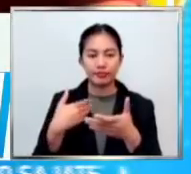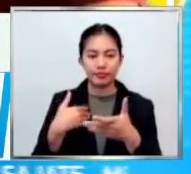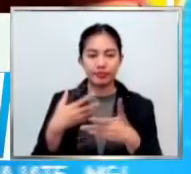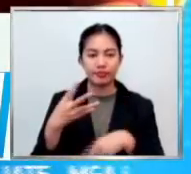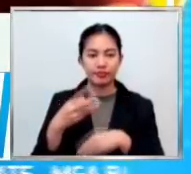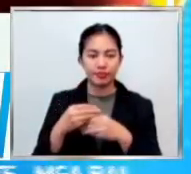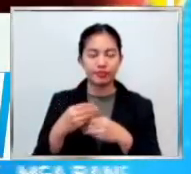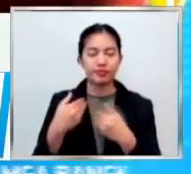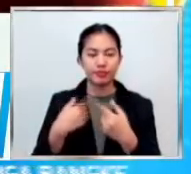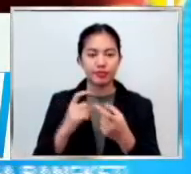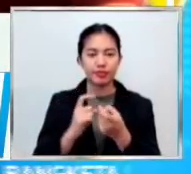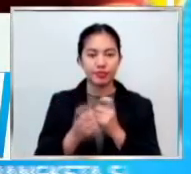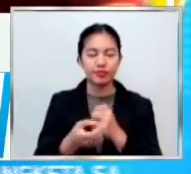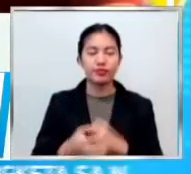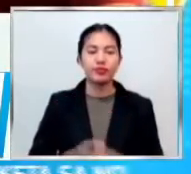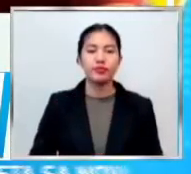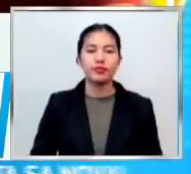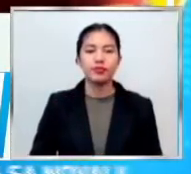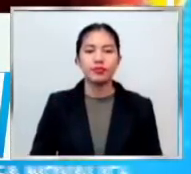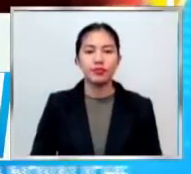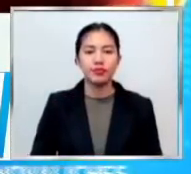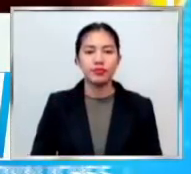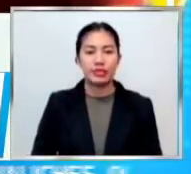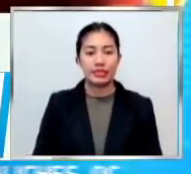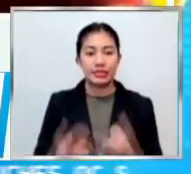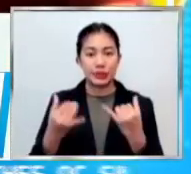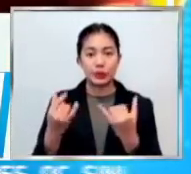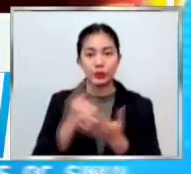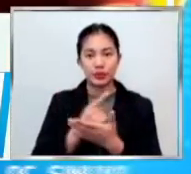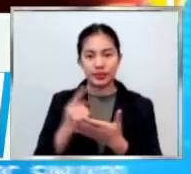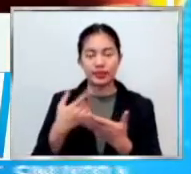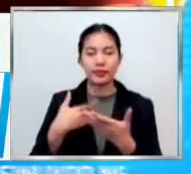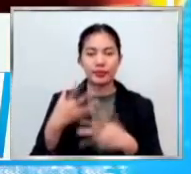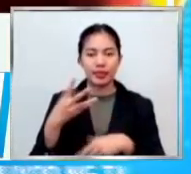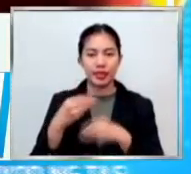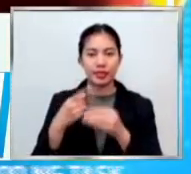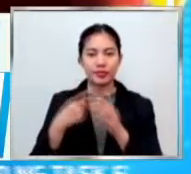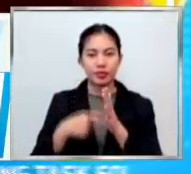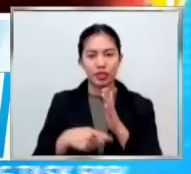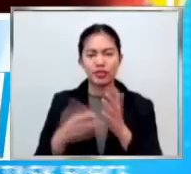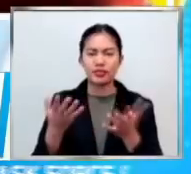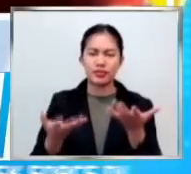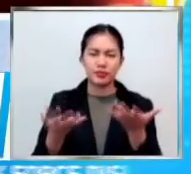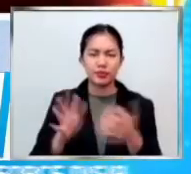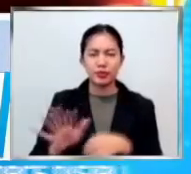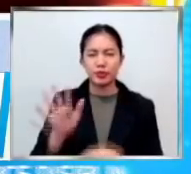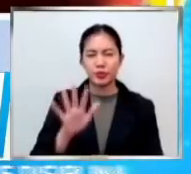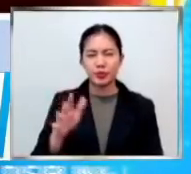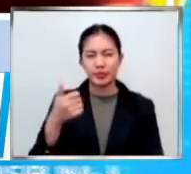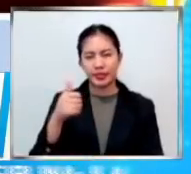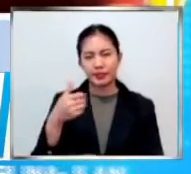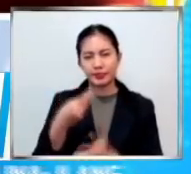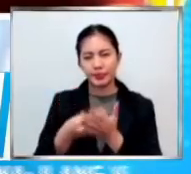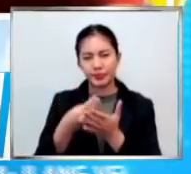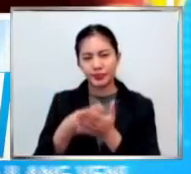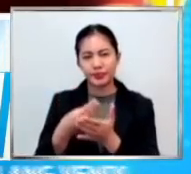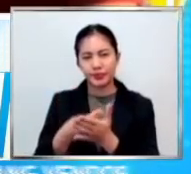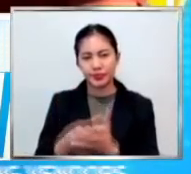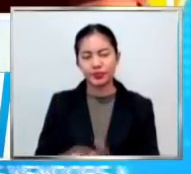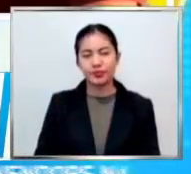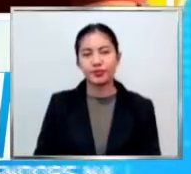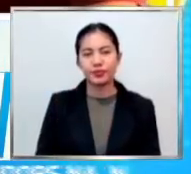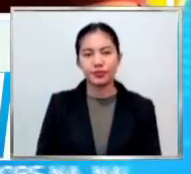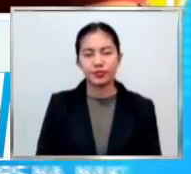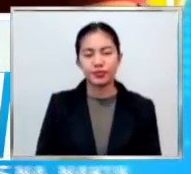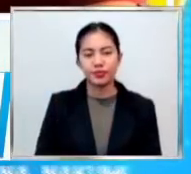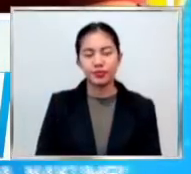adjustment. Ngayon na itong week na ito, tumaas ulit ng mga 10 piso ang live weight. So may